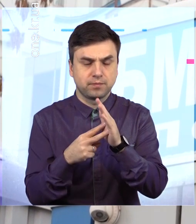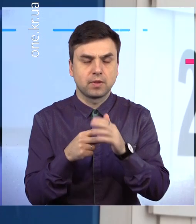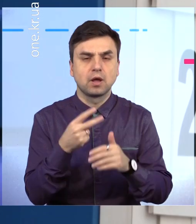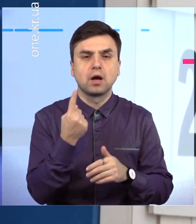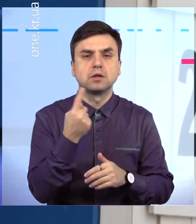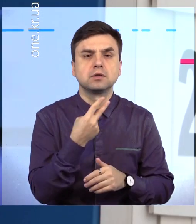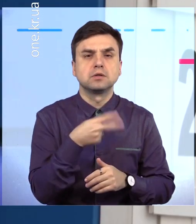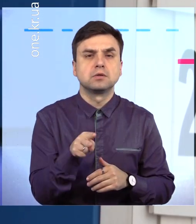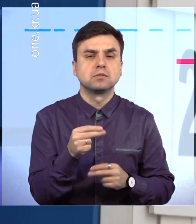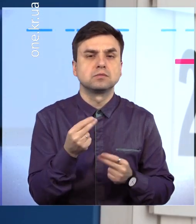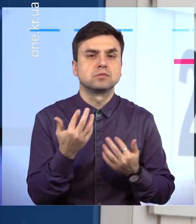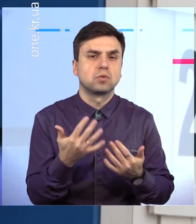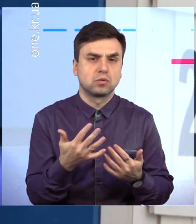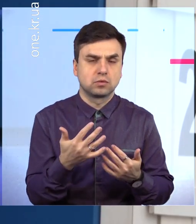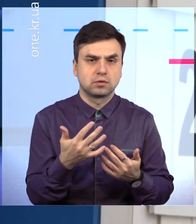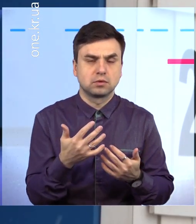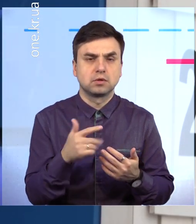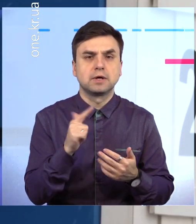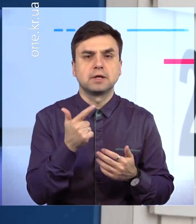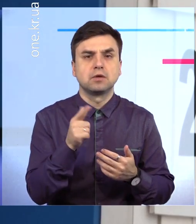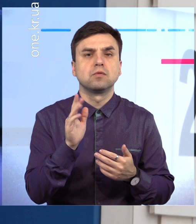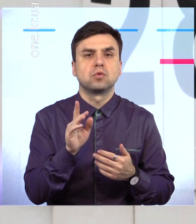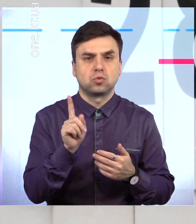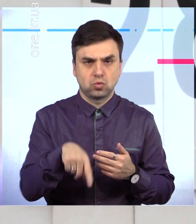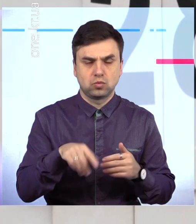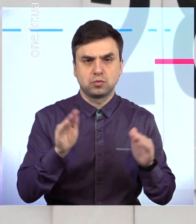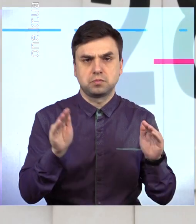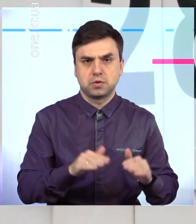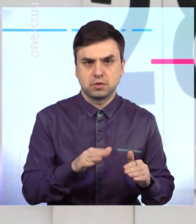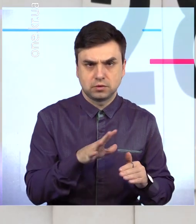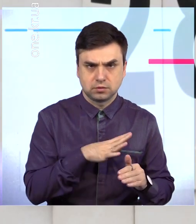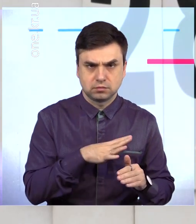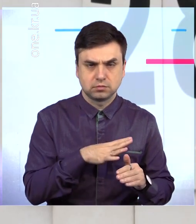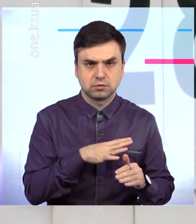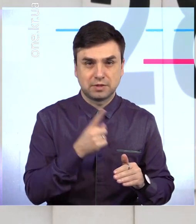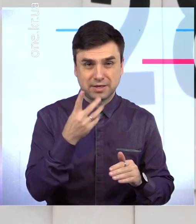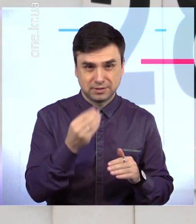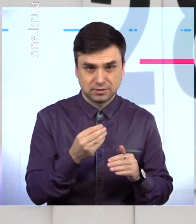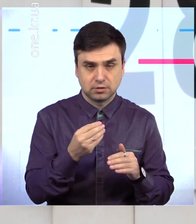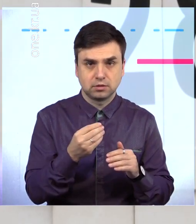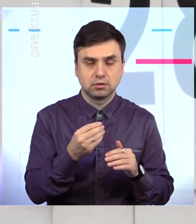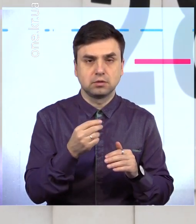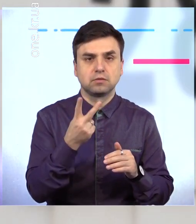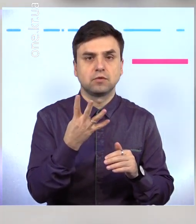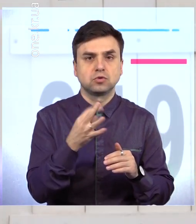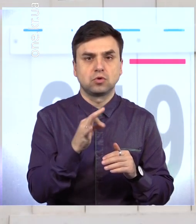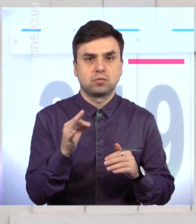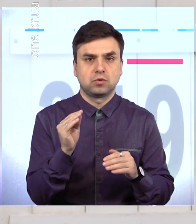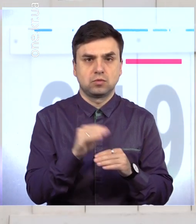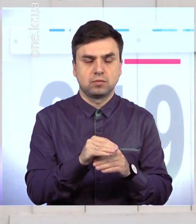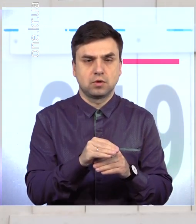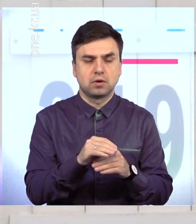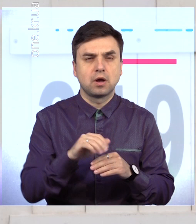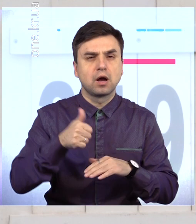євро, то до цієї валюти українська гривня теж ослабла на 24 копійки в порівнянні з попереднім банківським днем. У Нацбанку головною